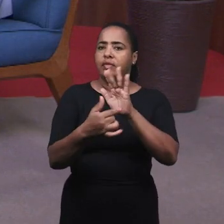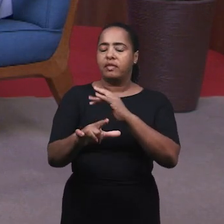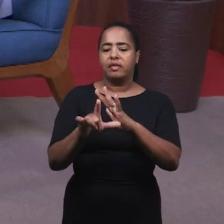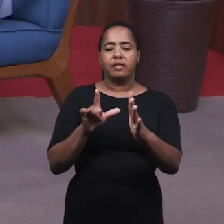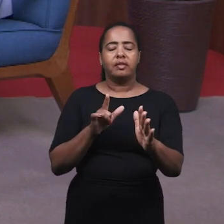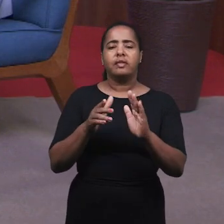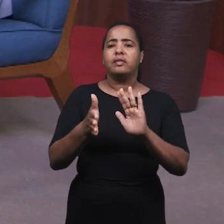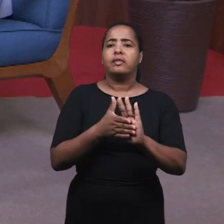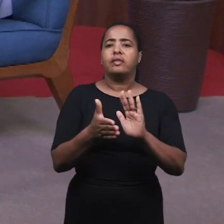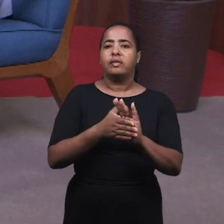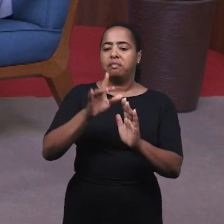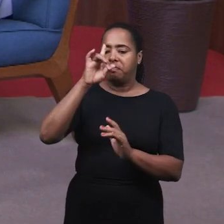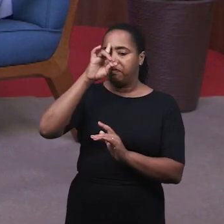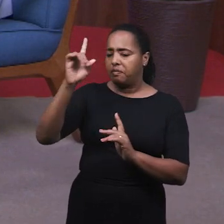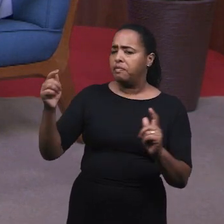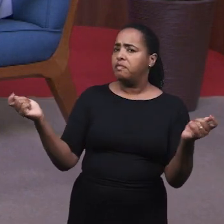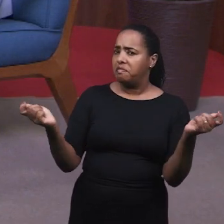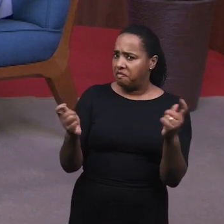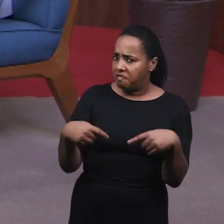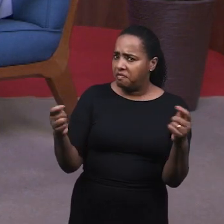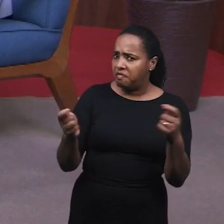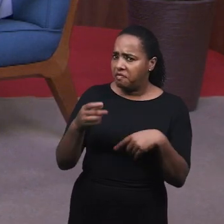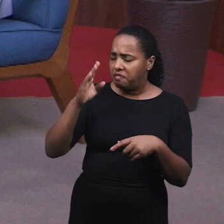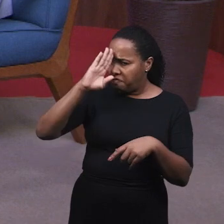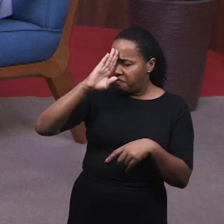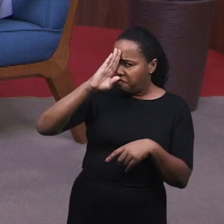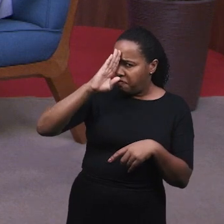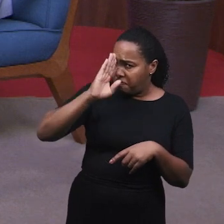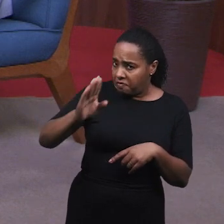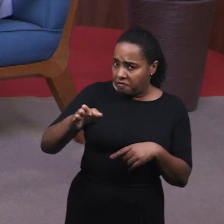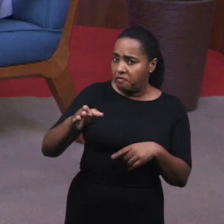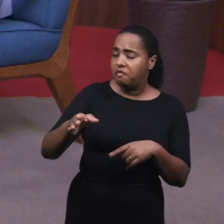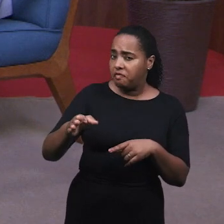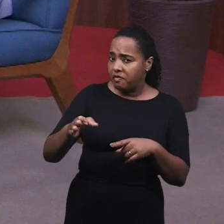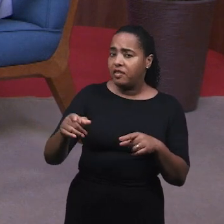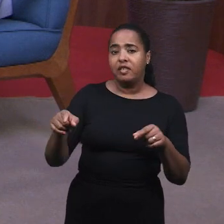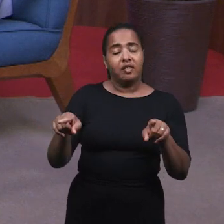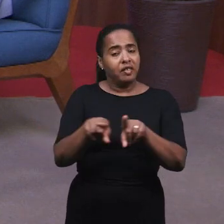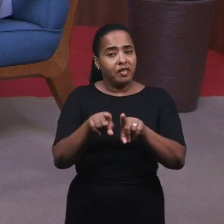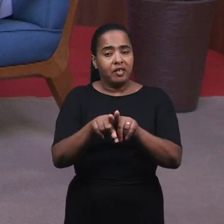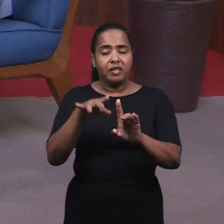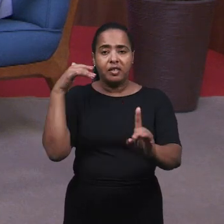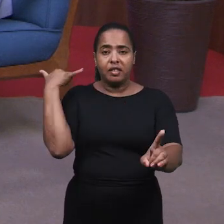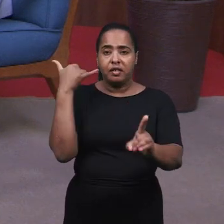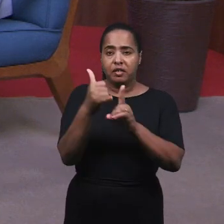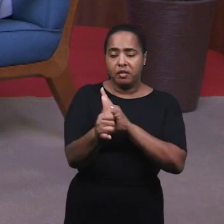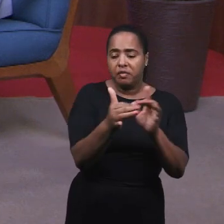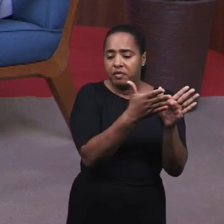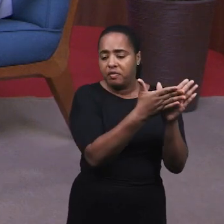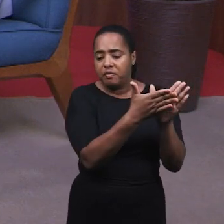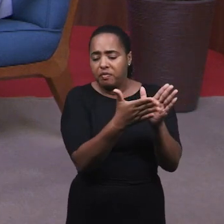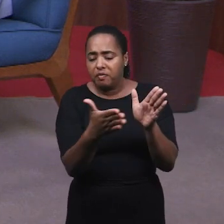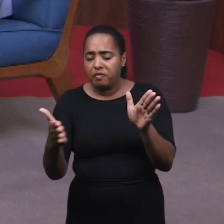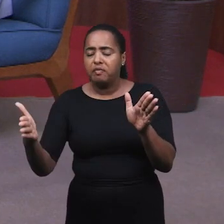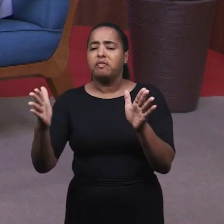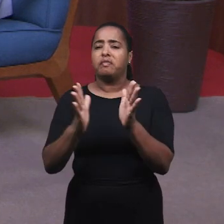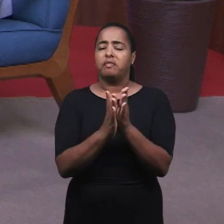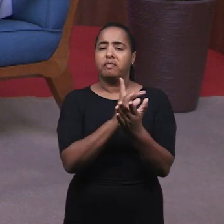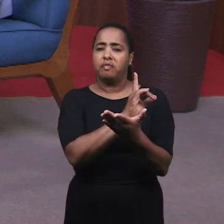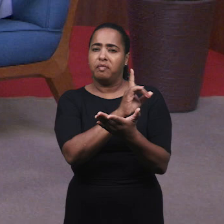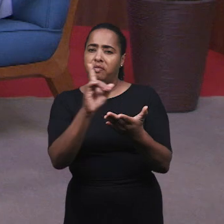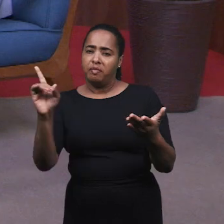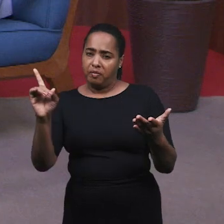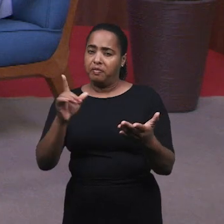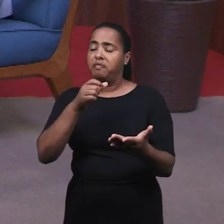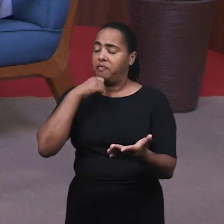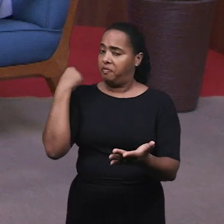je vous ai dit, ce plan de Dieu peut être vu si bien de manière directe comme de manière prophétique le long de toute la